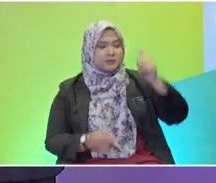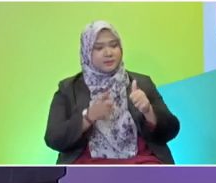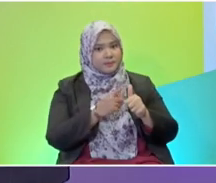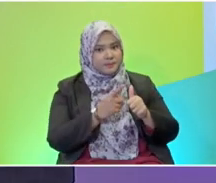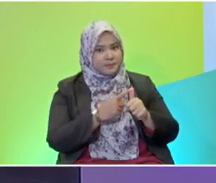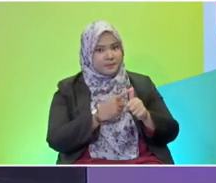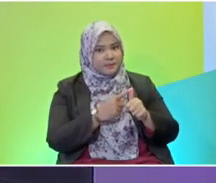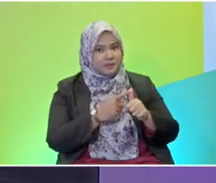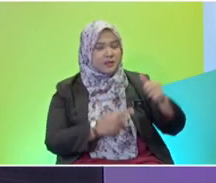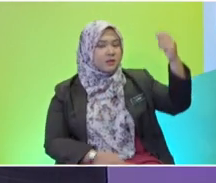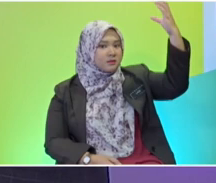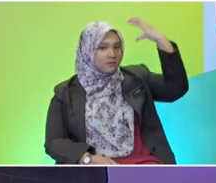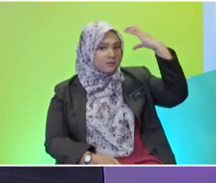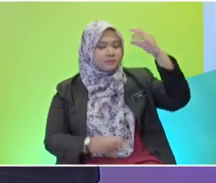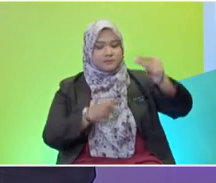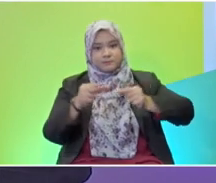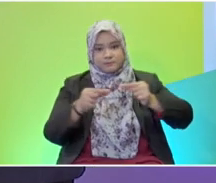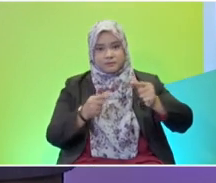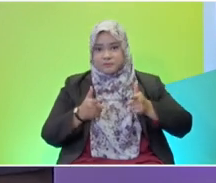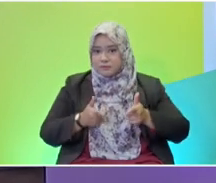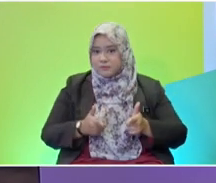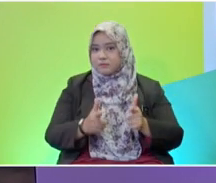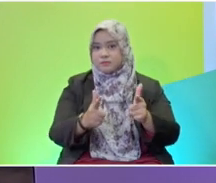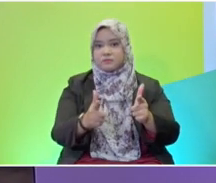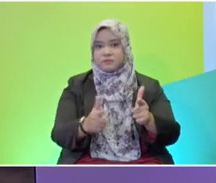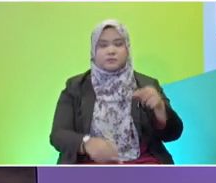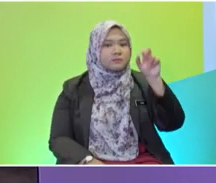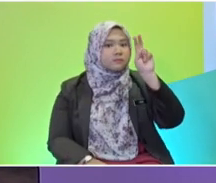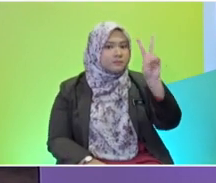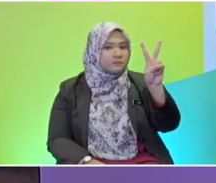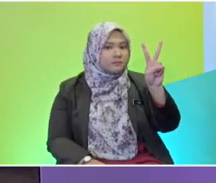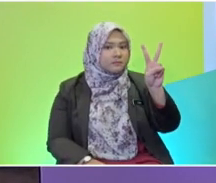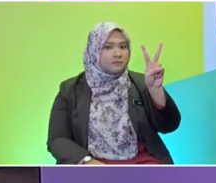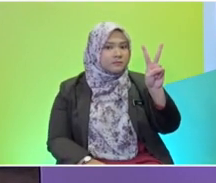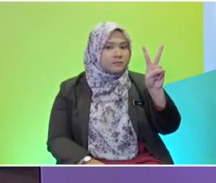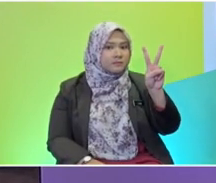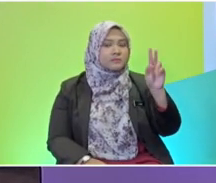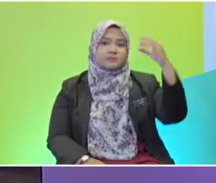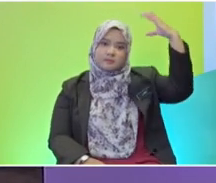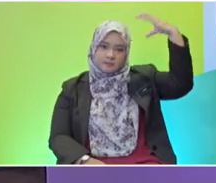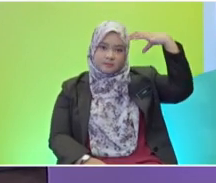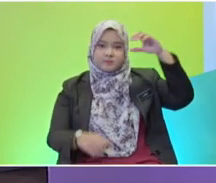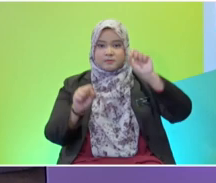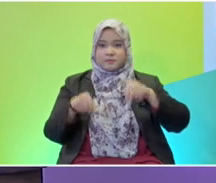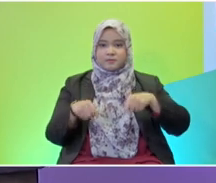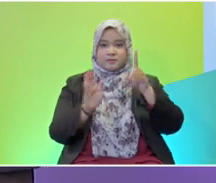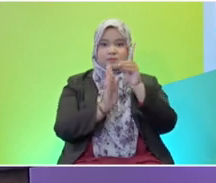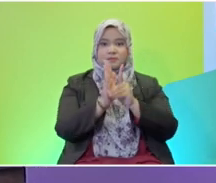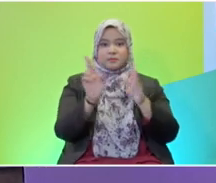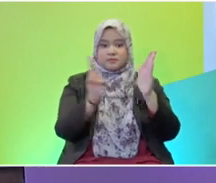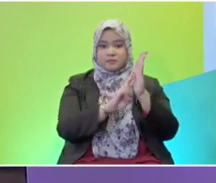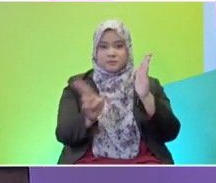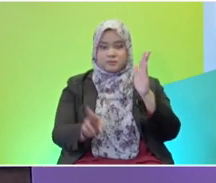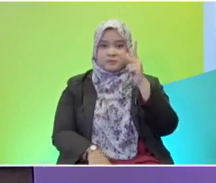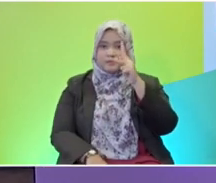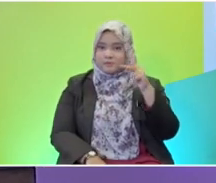simpulkan bahwa pantulan percaya prinsip pantulan cahaya aman-aman diperlukan aman-aman digunakan di dalam